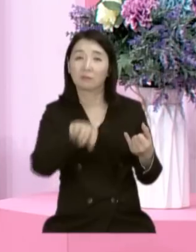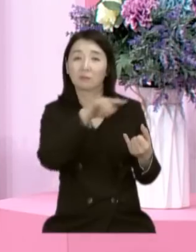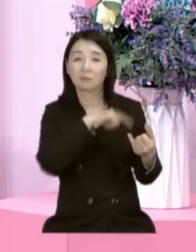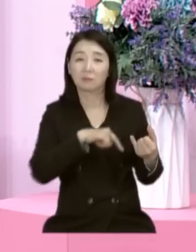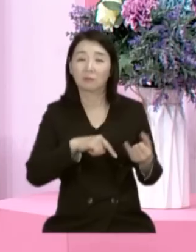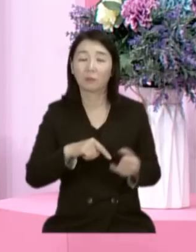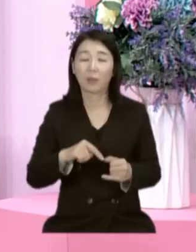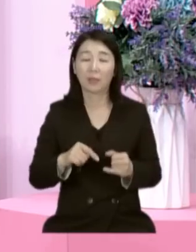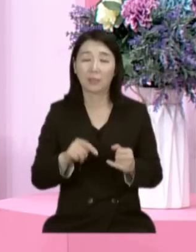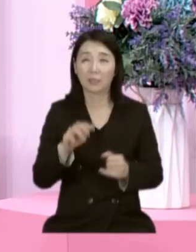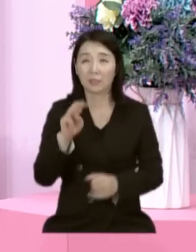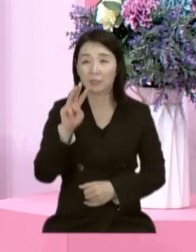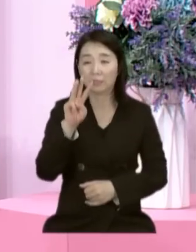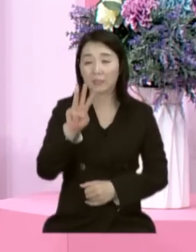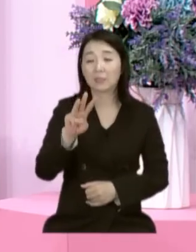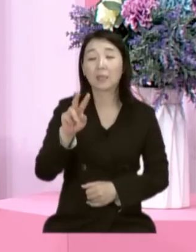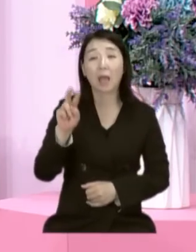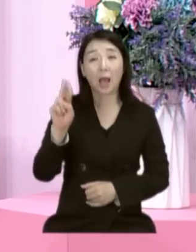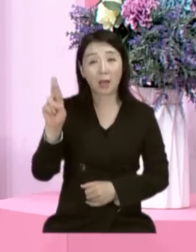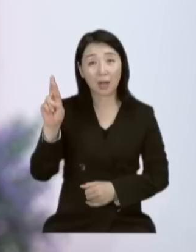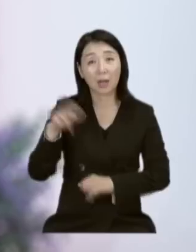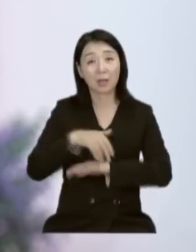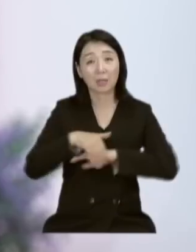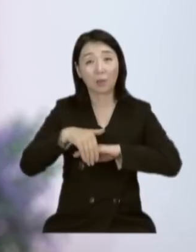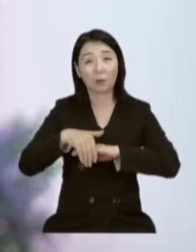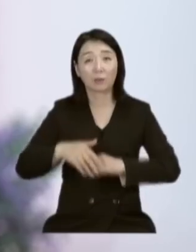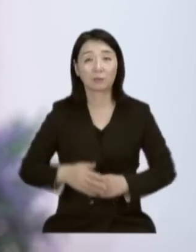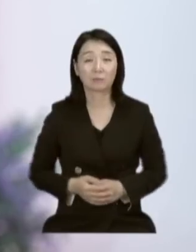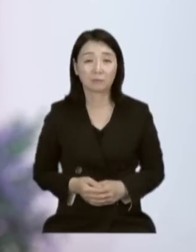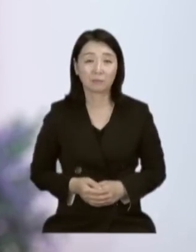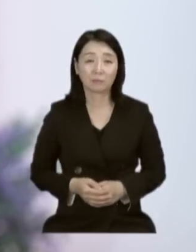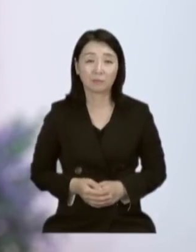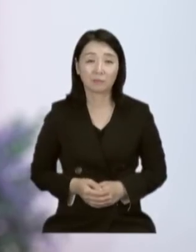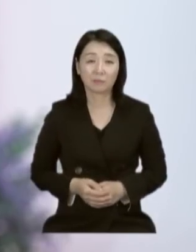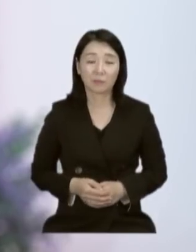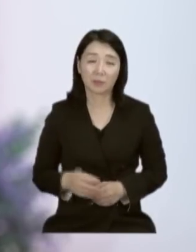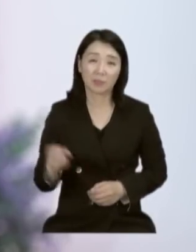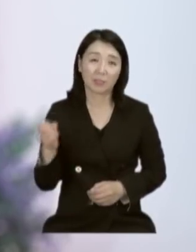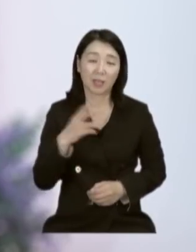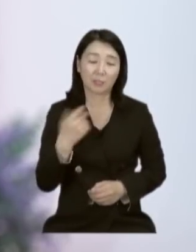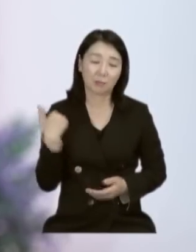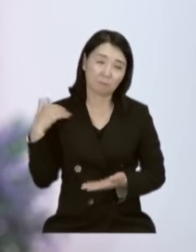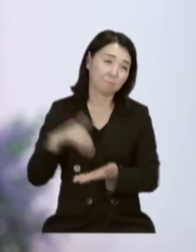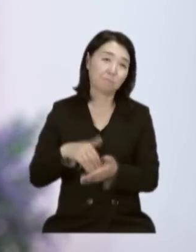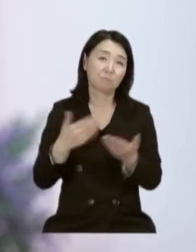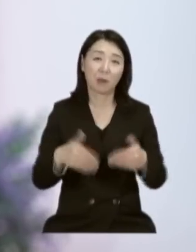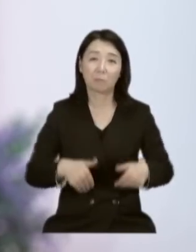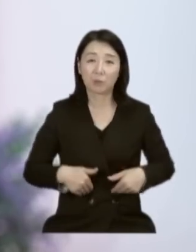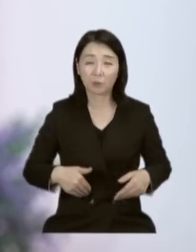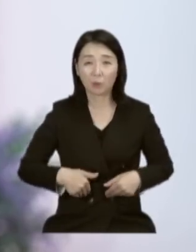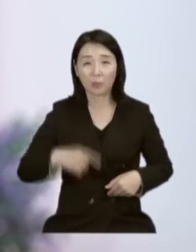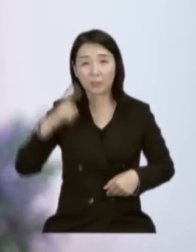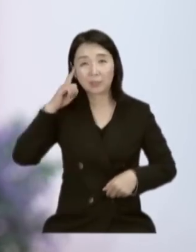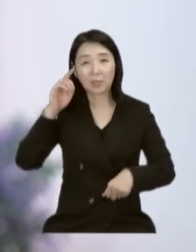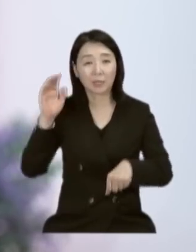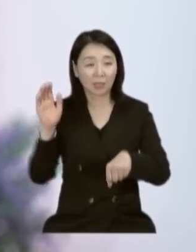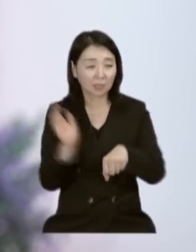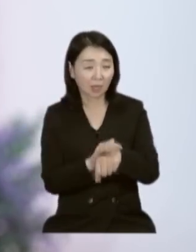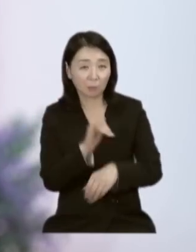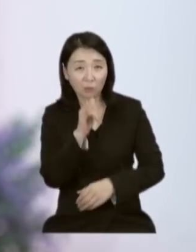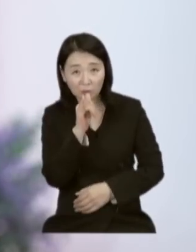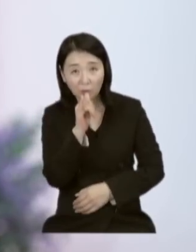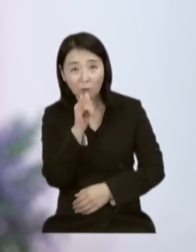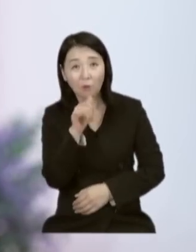3R 전략으로 3R? 예. 그러니까 이제 리셋 시켜줘야 되겠다. 리셋. 네. 잘못 갖고 있는 생각. 그렇죠.